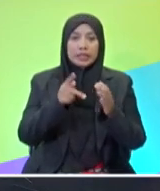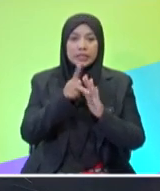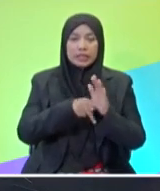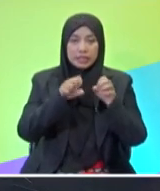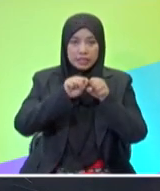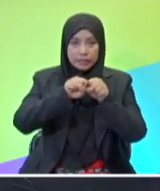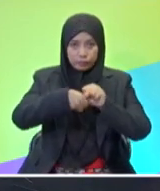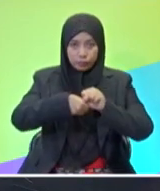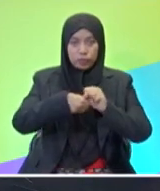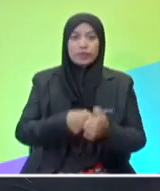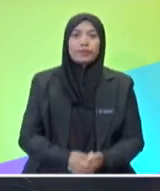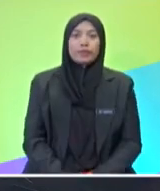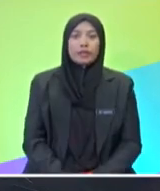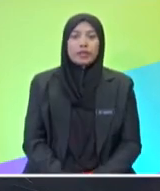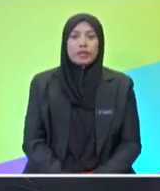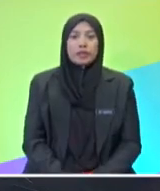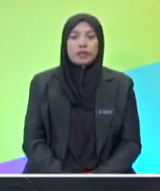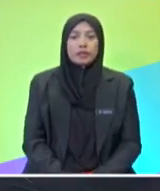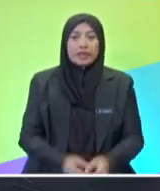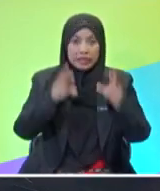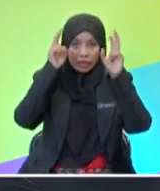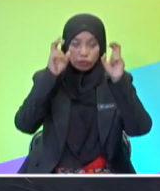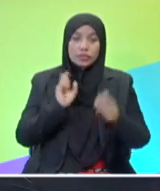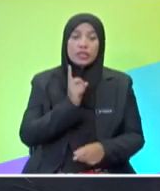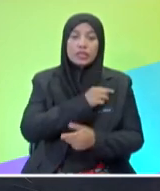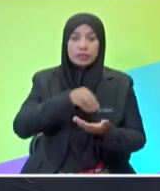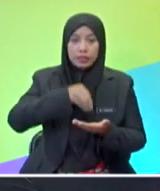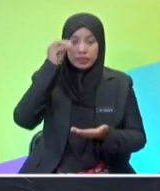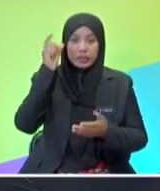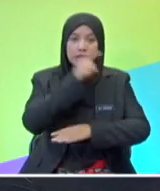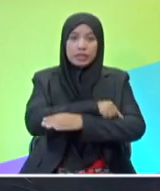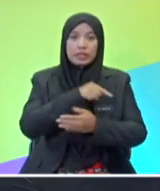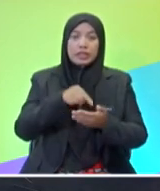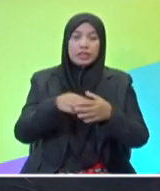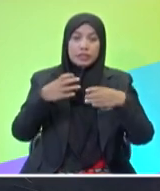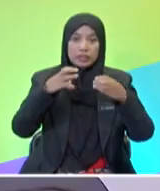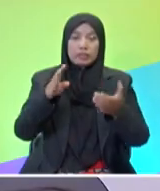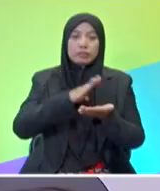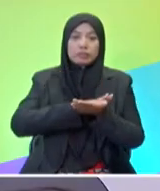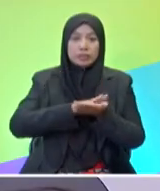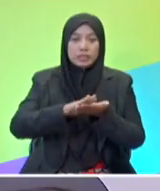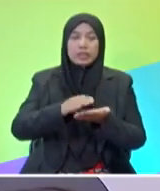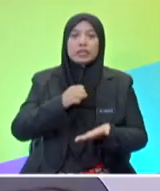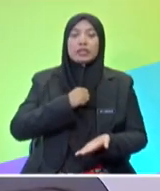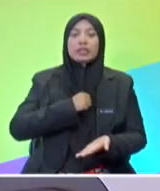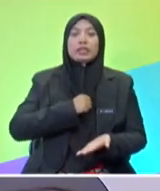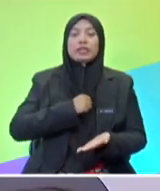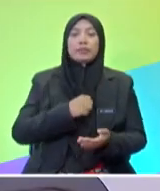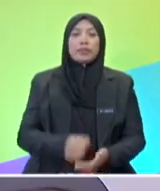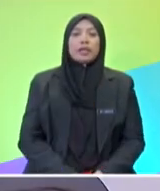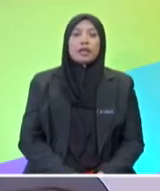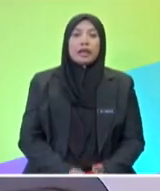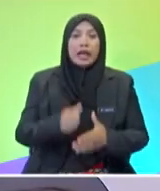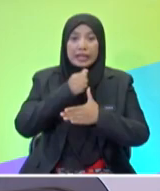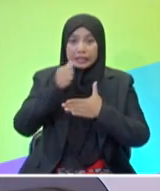pada hari ini Ustazah? Baiklah. Topik kita dah belajar hari ini, cara bersih diri, cara akibat dia.